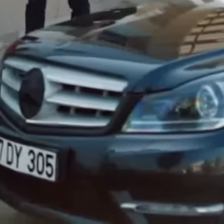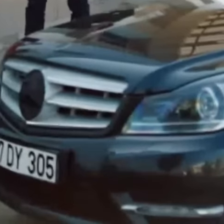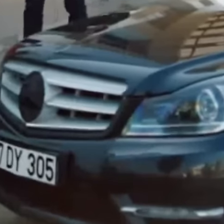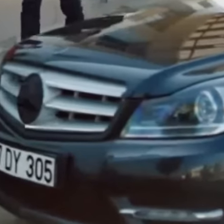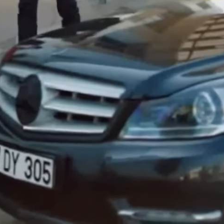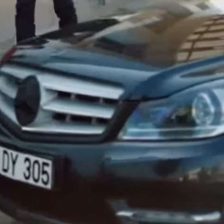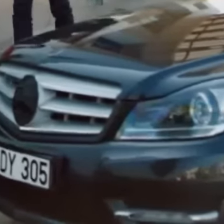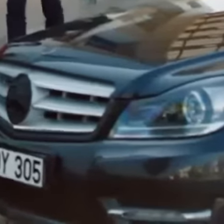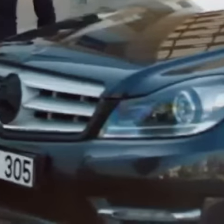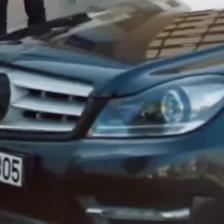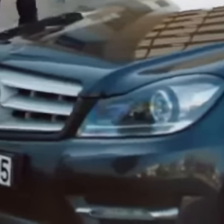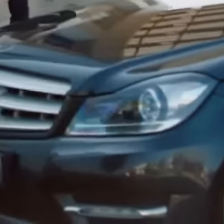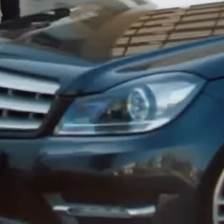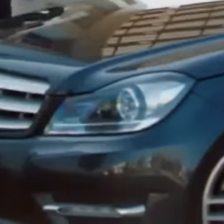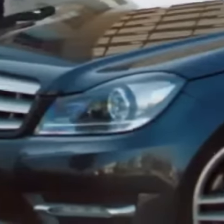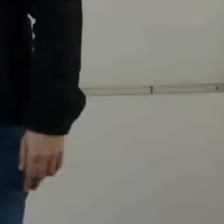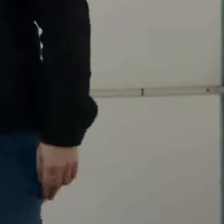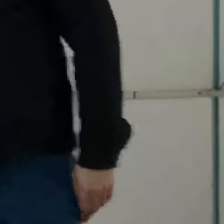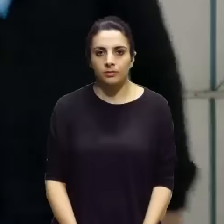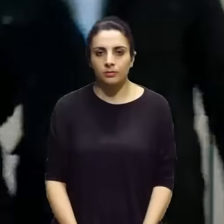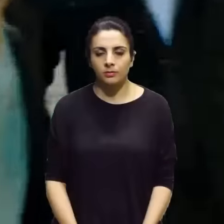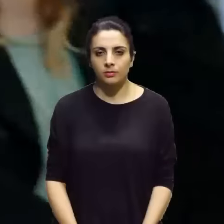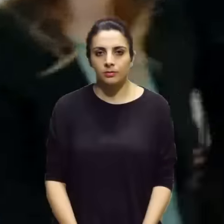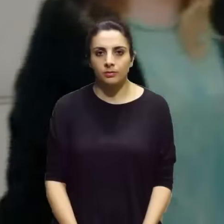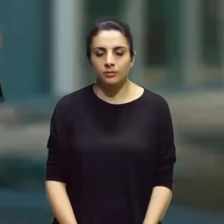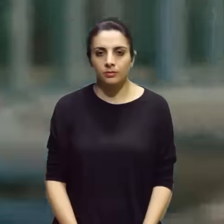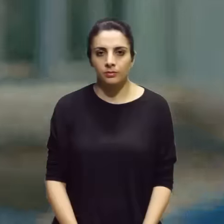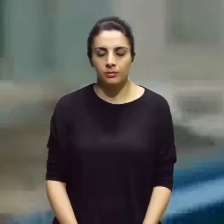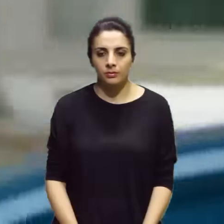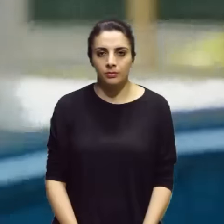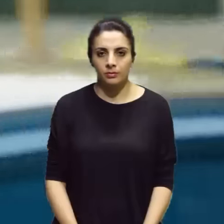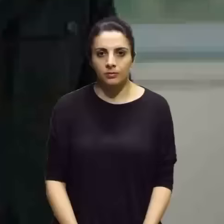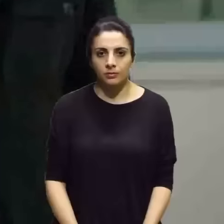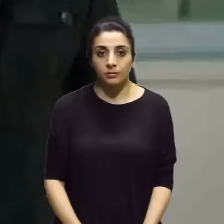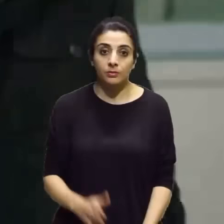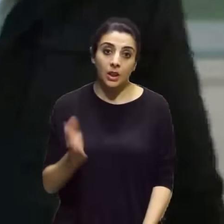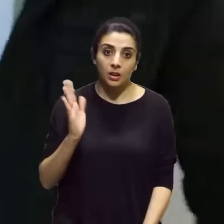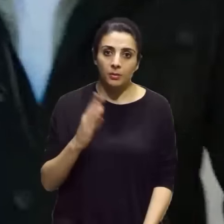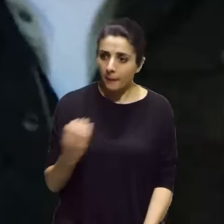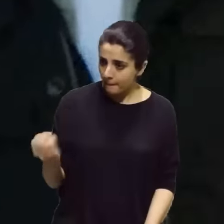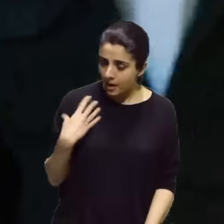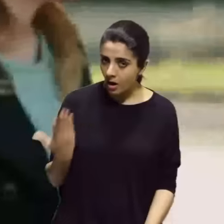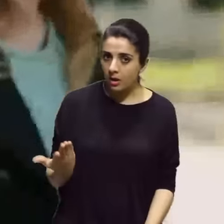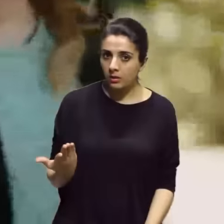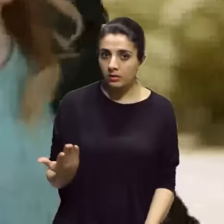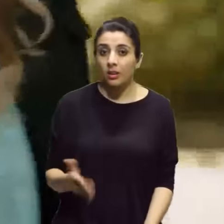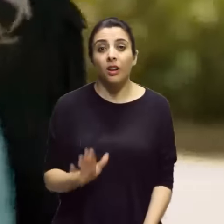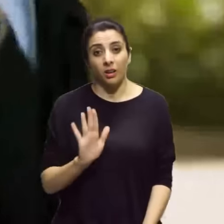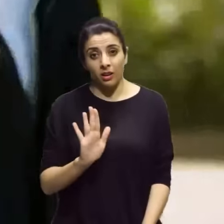Tahir arabalarının dışında bekliyorlar. Zeyno çıkınca Sinan kolundan tuttu. Yürü bakalım. Ya bıraksana kolumu.